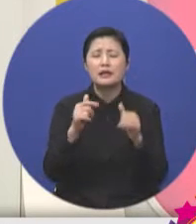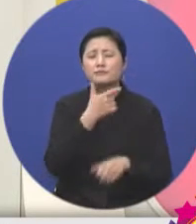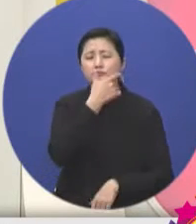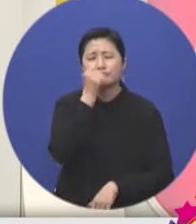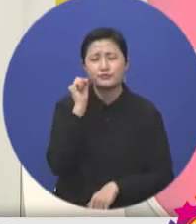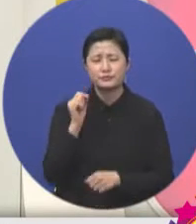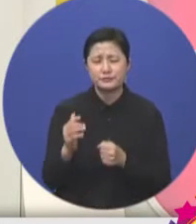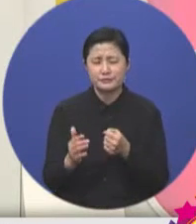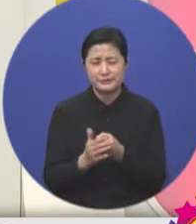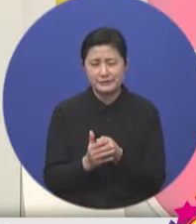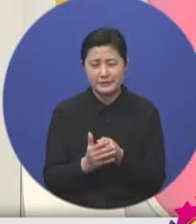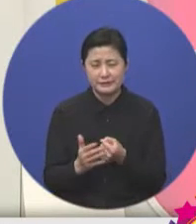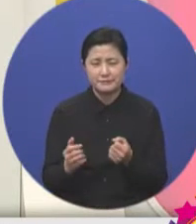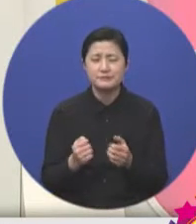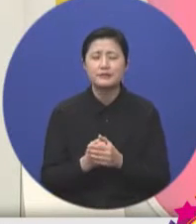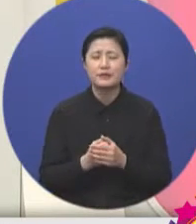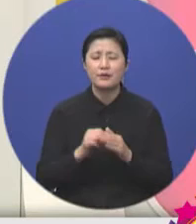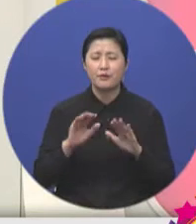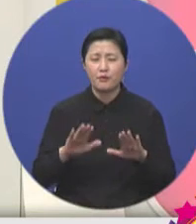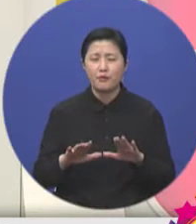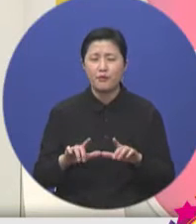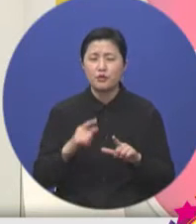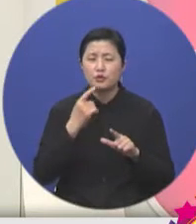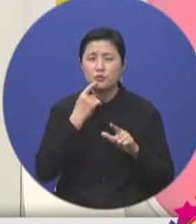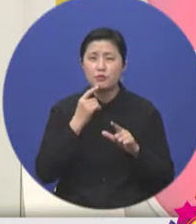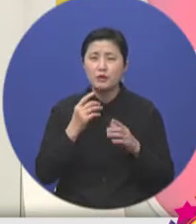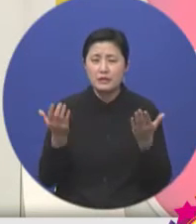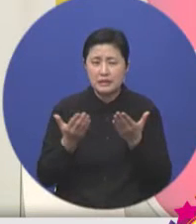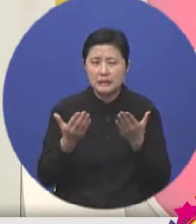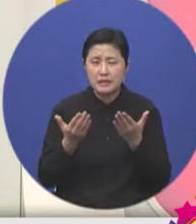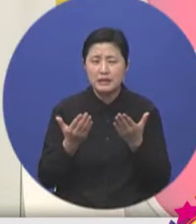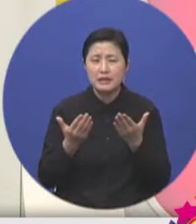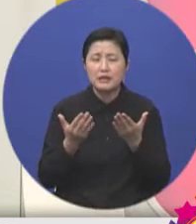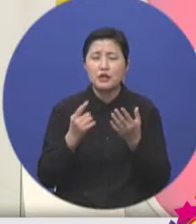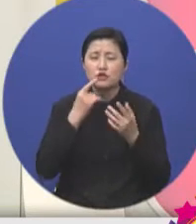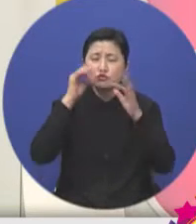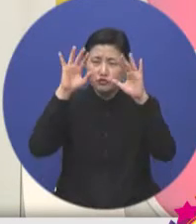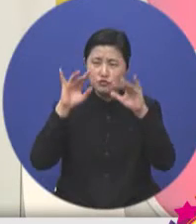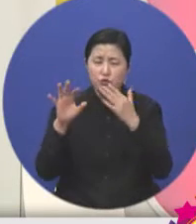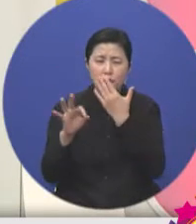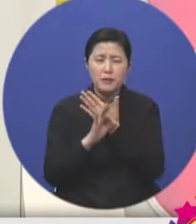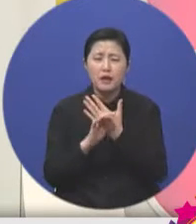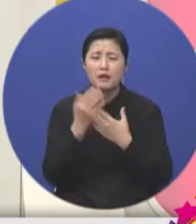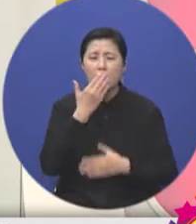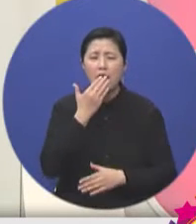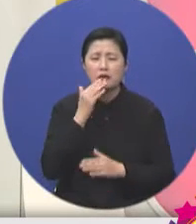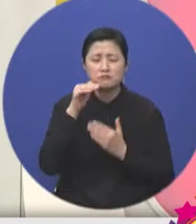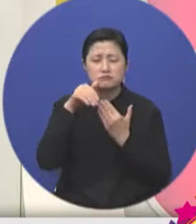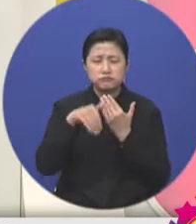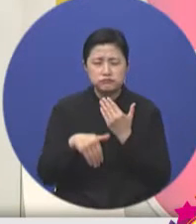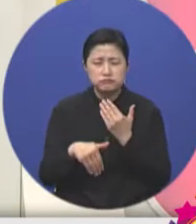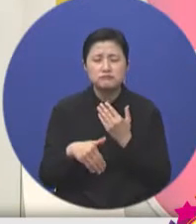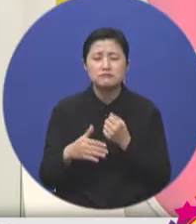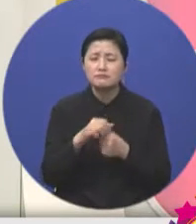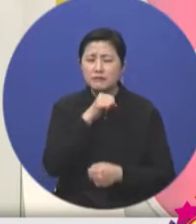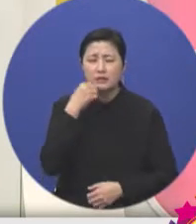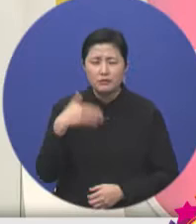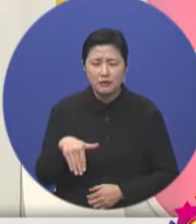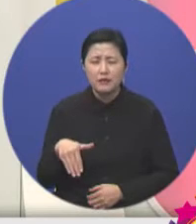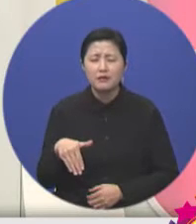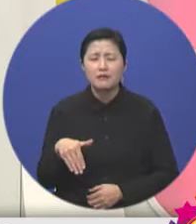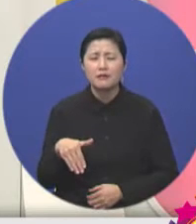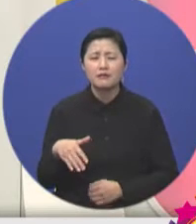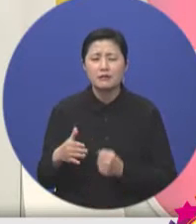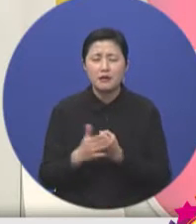없어가지고 네. 지금 올해 이게 눈 녹을 하다 보면 당도도 떨어지고 밀감이 네. 안 좋은데 지금 빨리 따야